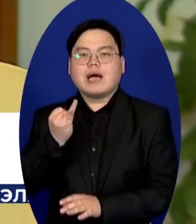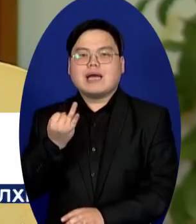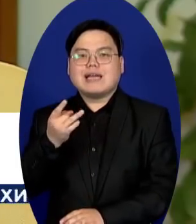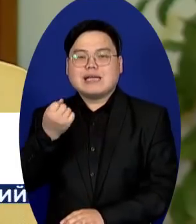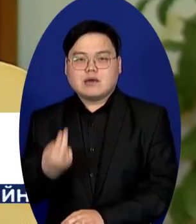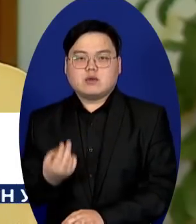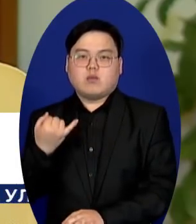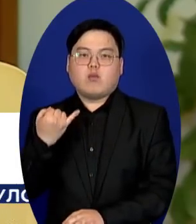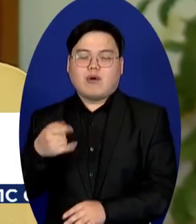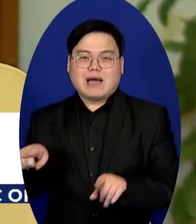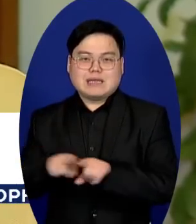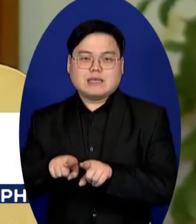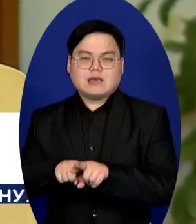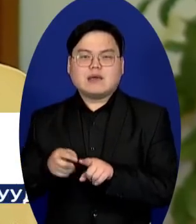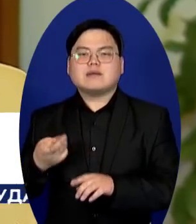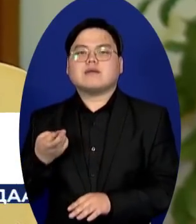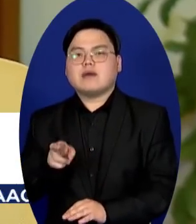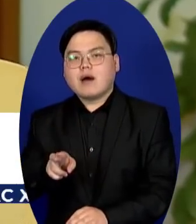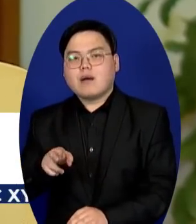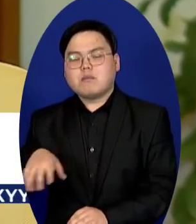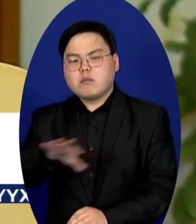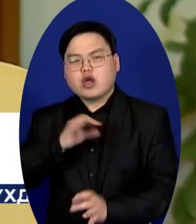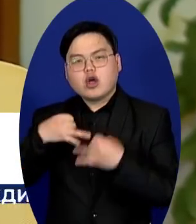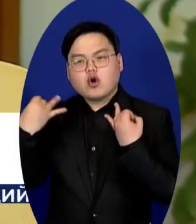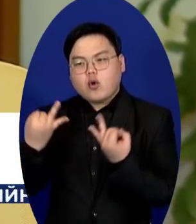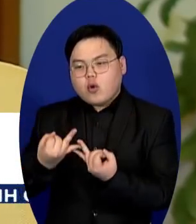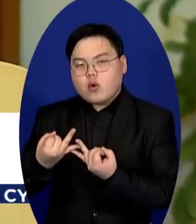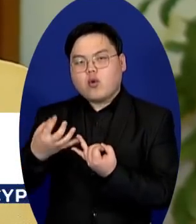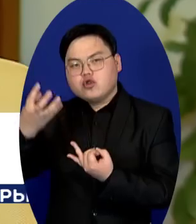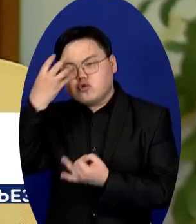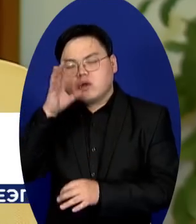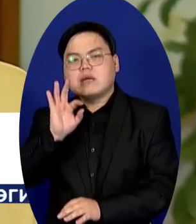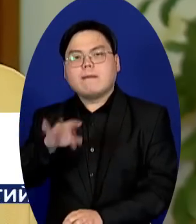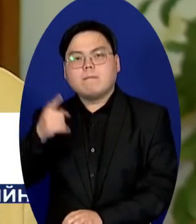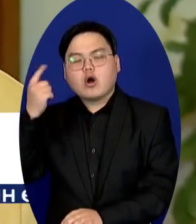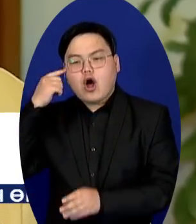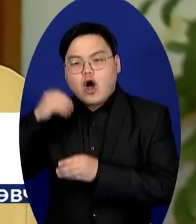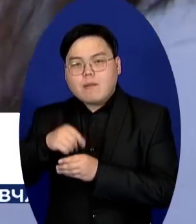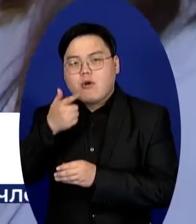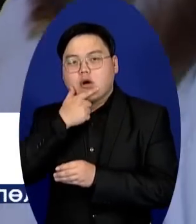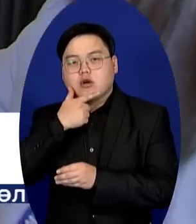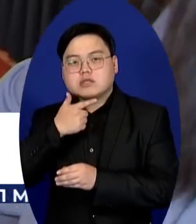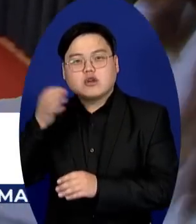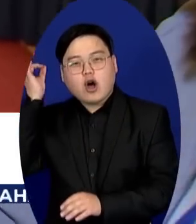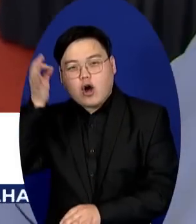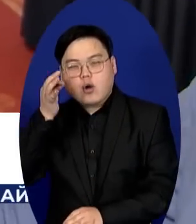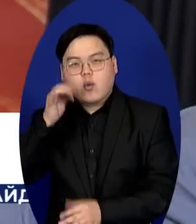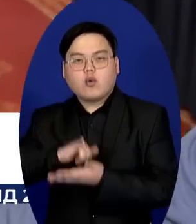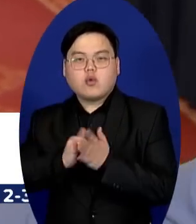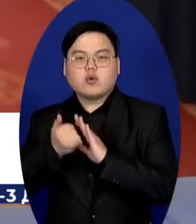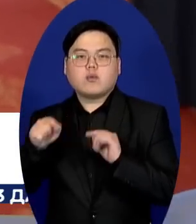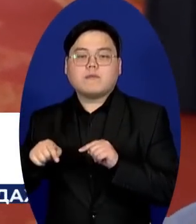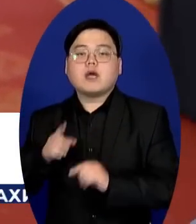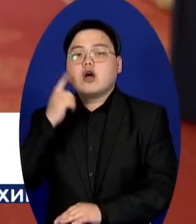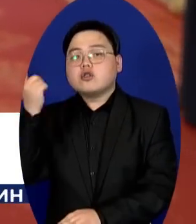байгаад байна. Яагаад муу байгаа юм бэ гэх юм бол бид нар парламентын талаар хангалттай мэдлэг авч чадаагүй байсан даа л байсан байна л гэж би харж байгаа. Эрчим хүчийг ерөнхийдөө бол